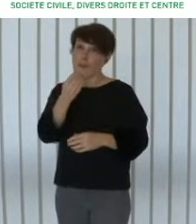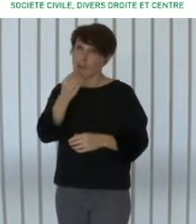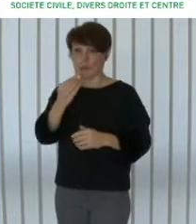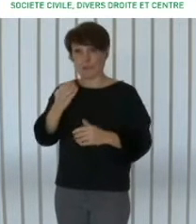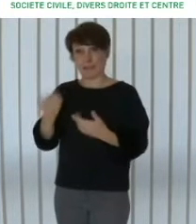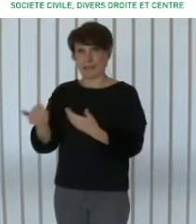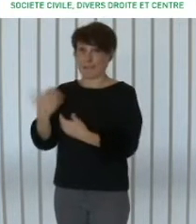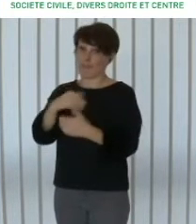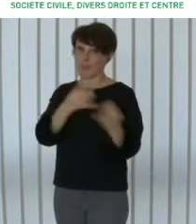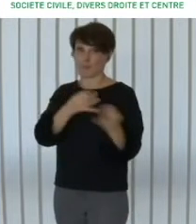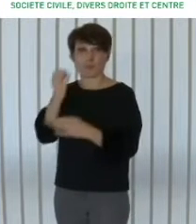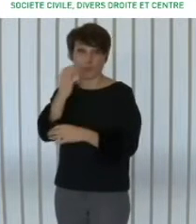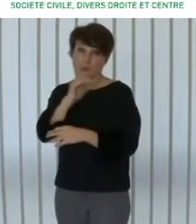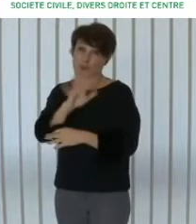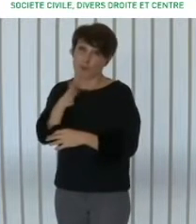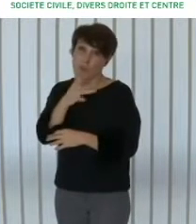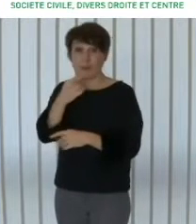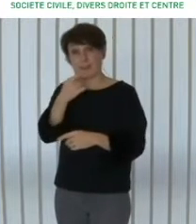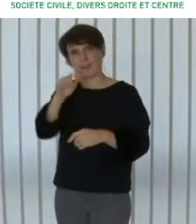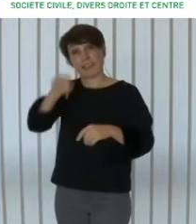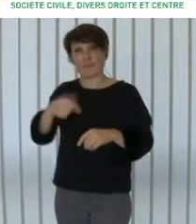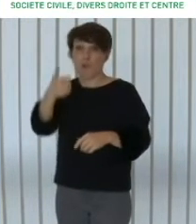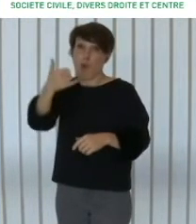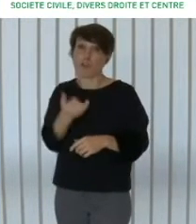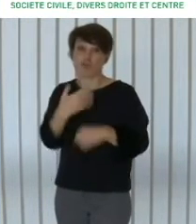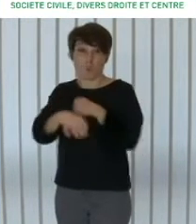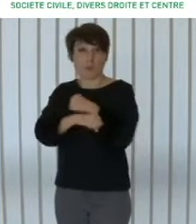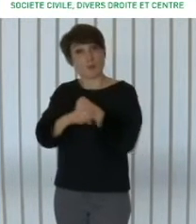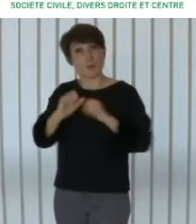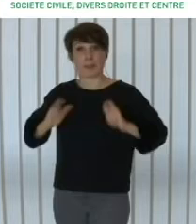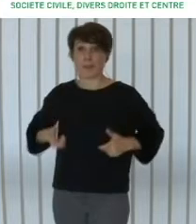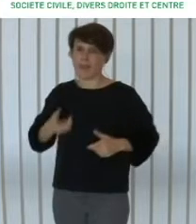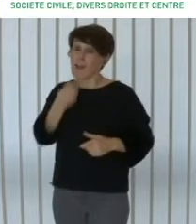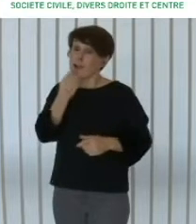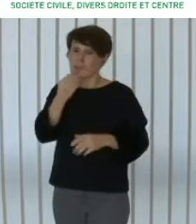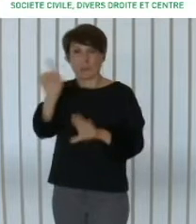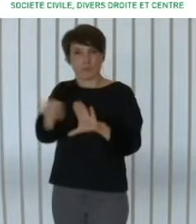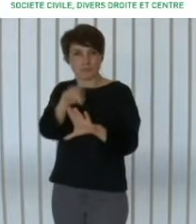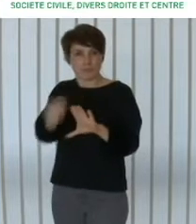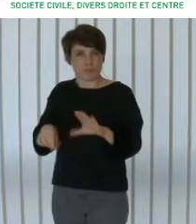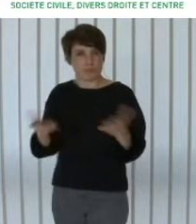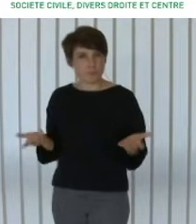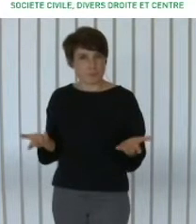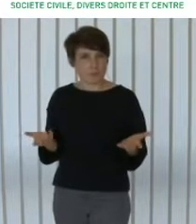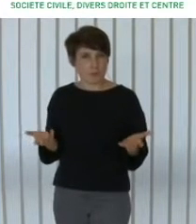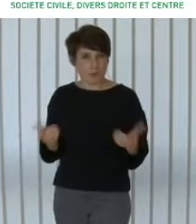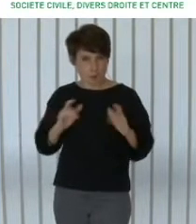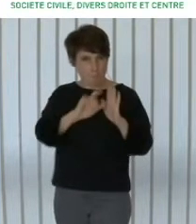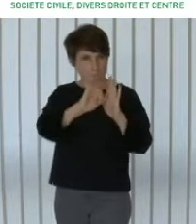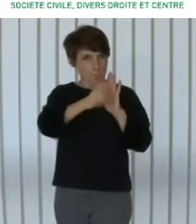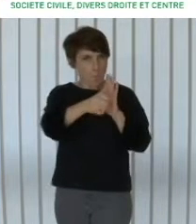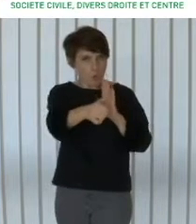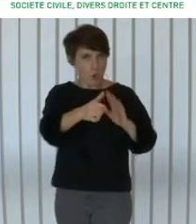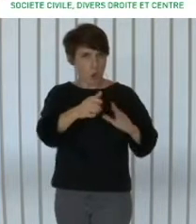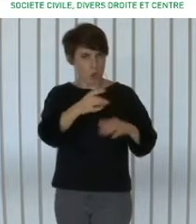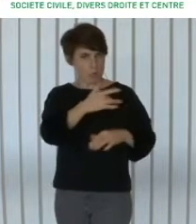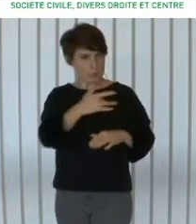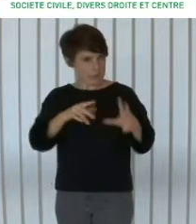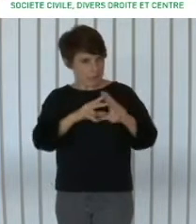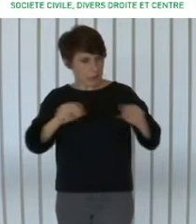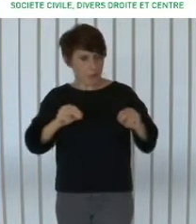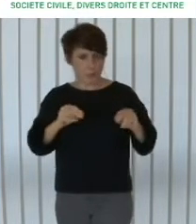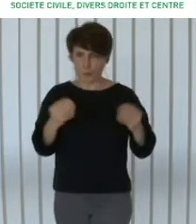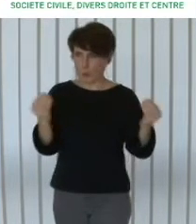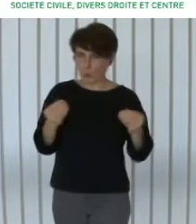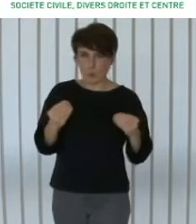semaine. Les protocoles de sécurité sanitaire ne peuvent non plus pas toujours être assurés pleinement, notamment pendant les périodes où